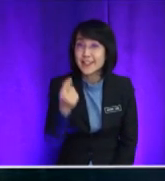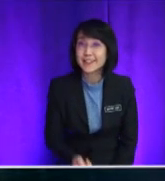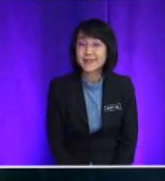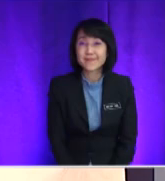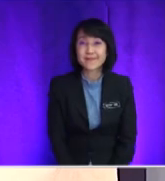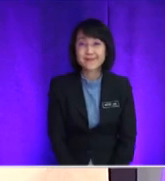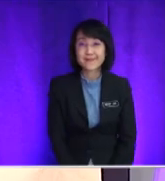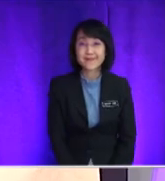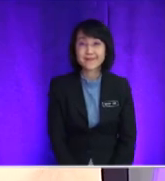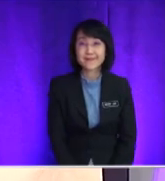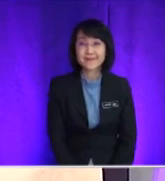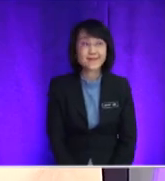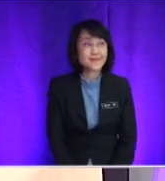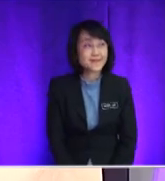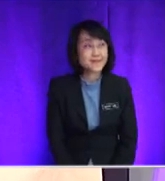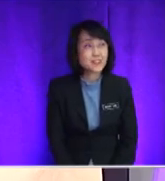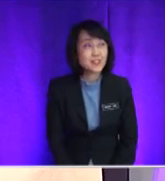Oke kita